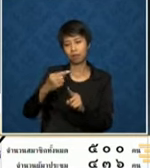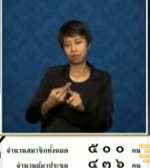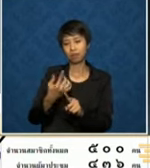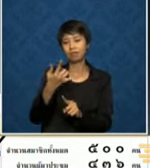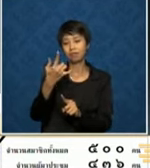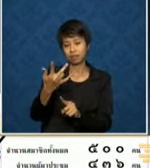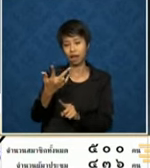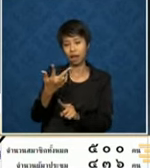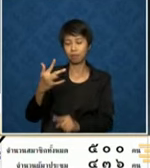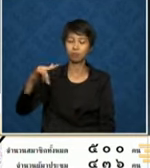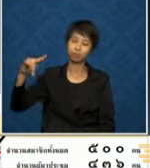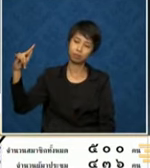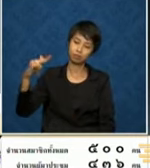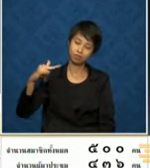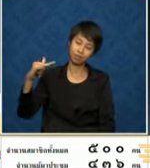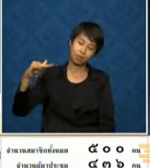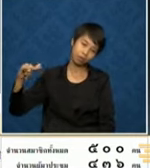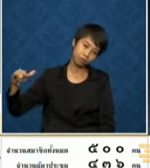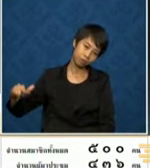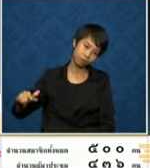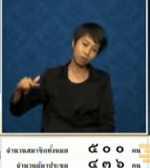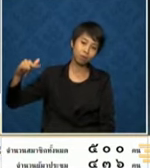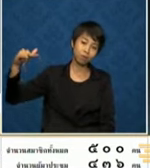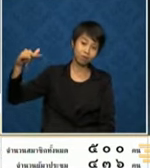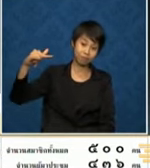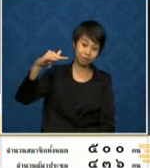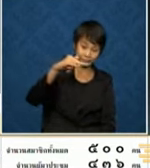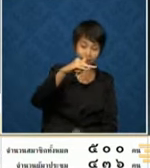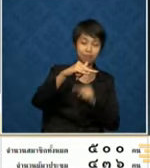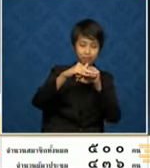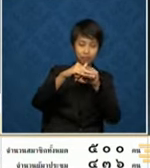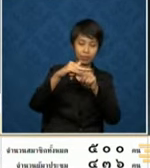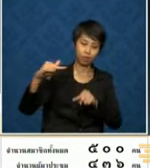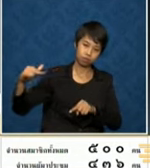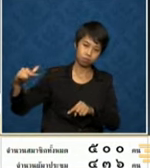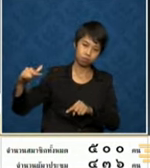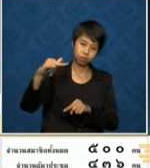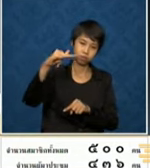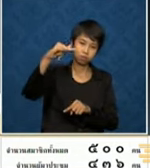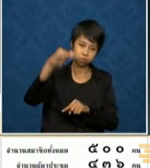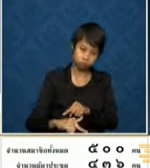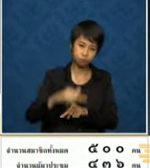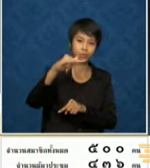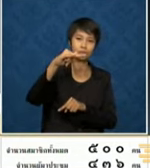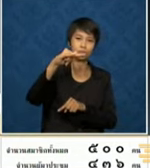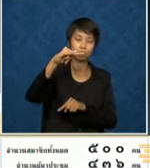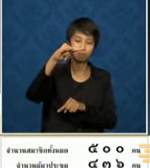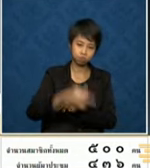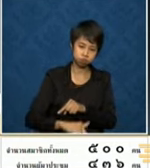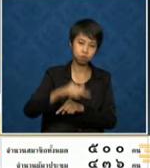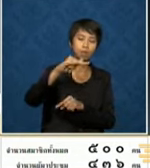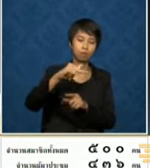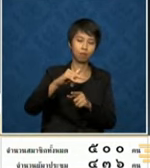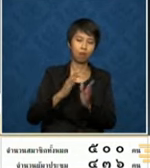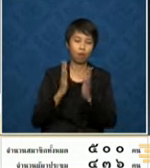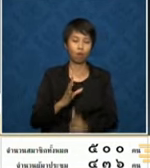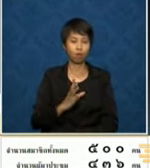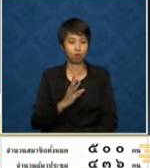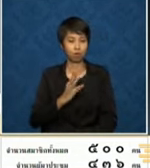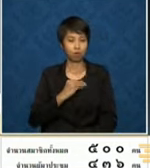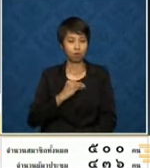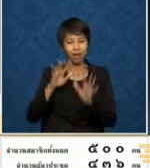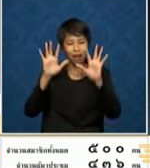787-9ขณะที่เครื่องบินบินอยู่บนกลางอากาศครับเครื่องบินเกิดการตกวูบลงอย่างแรงคล้ายกับ